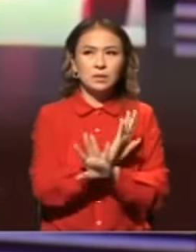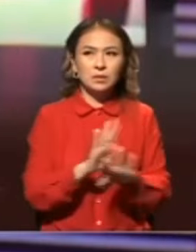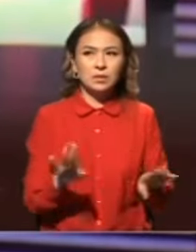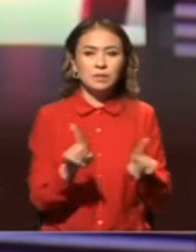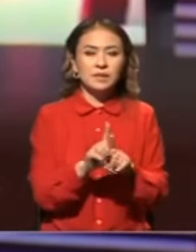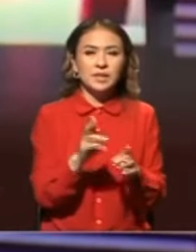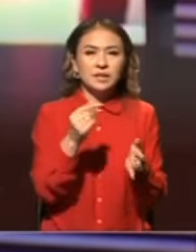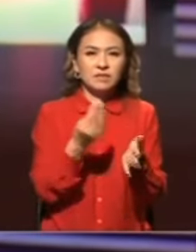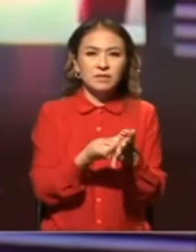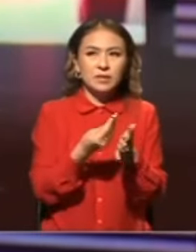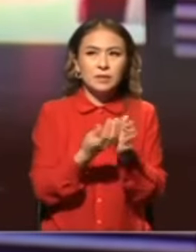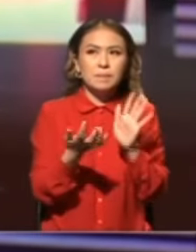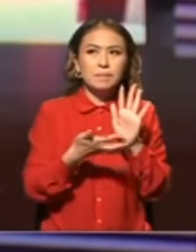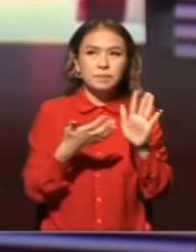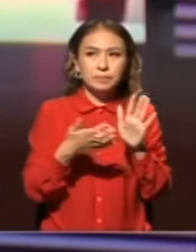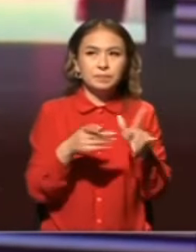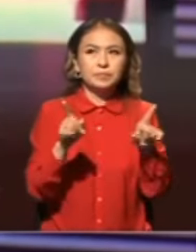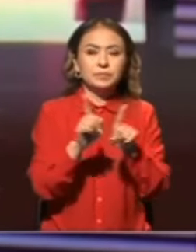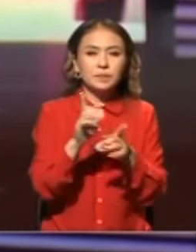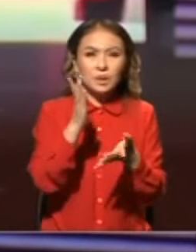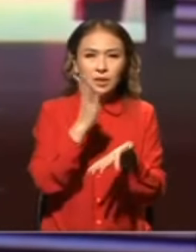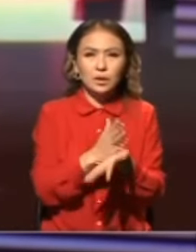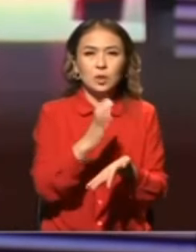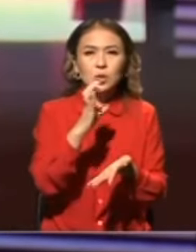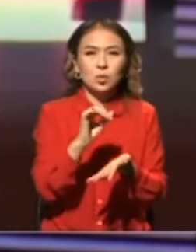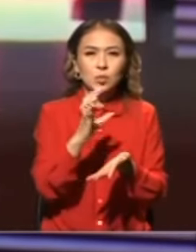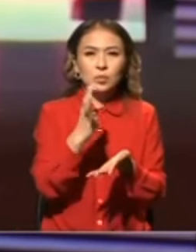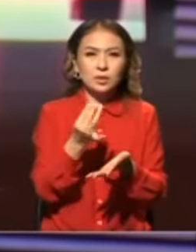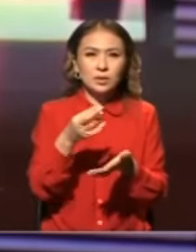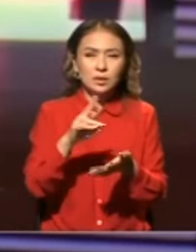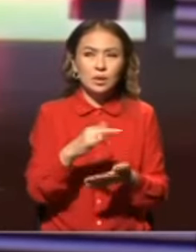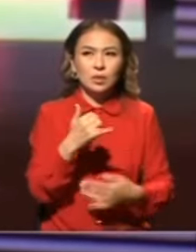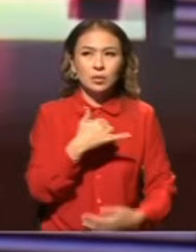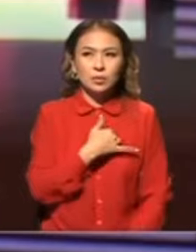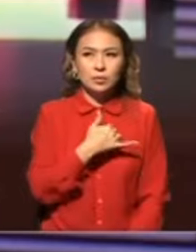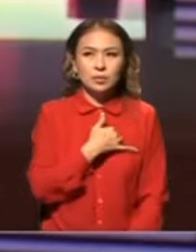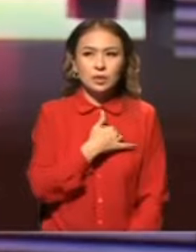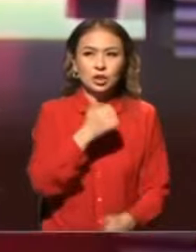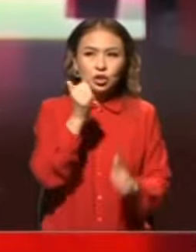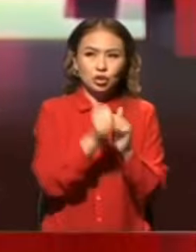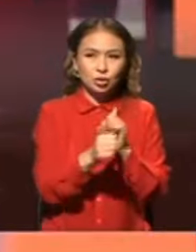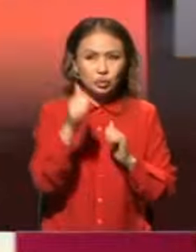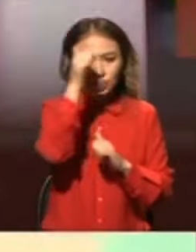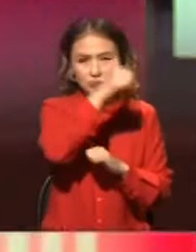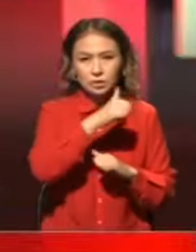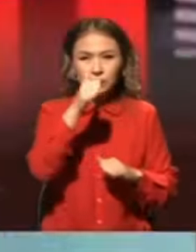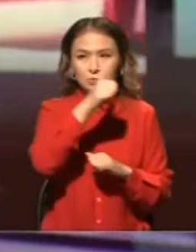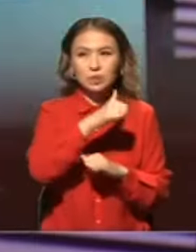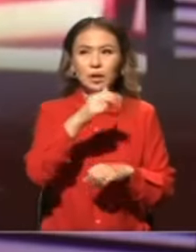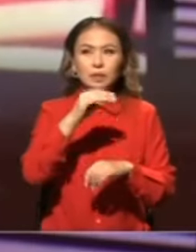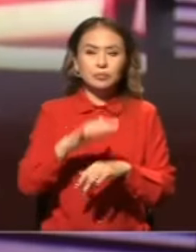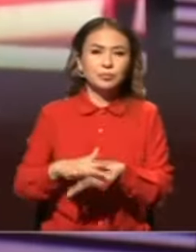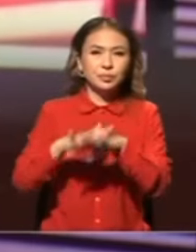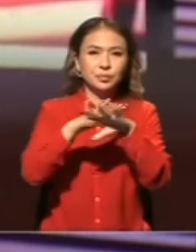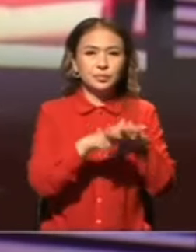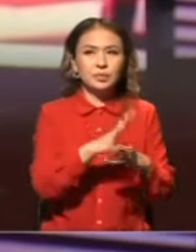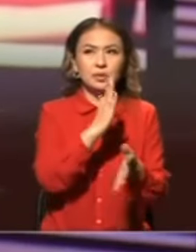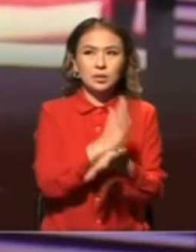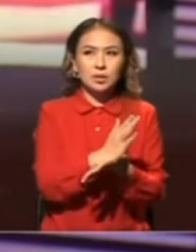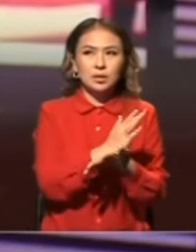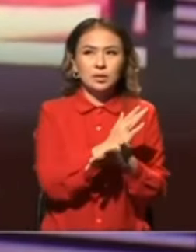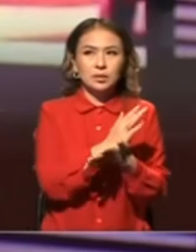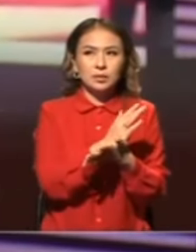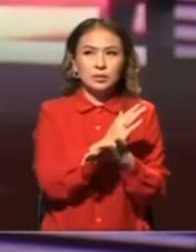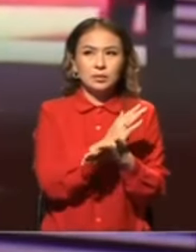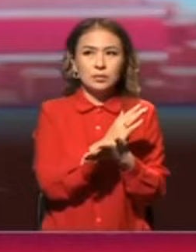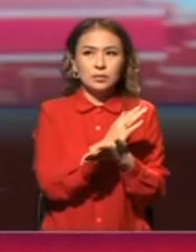отқан қаражат жетіспеу мәселесі де бар. Ол субсидияға бізде мынау жыл сайын ақша бөлінеді, бірақ мынау